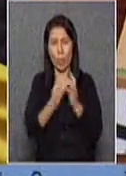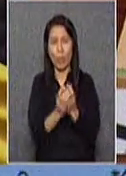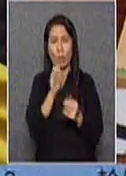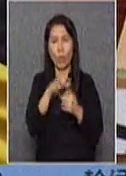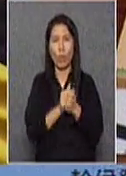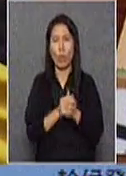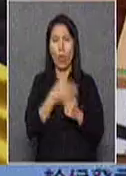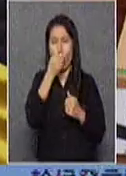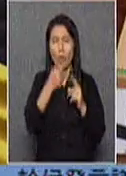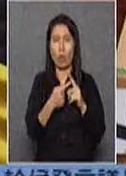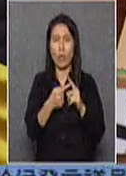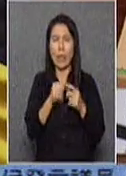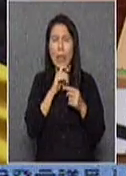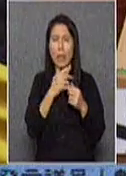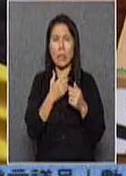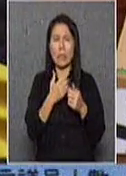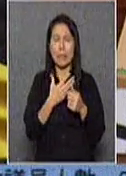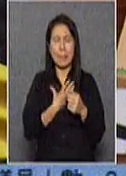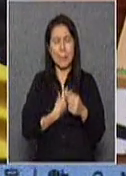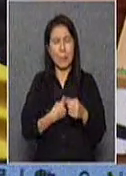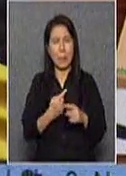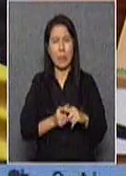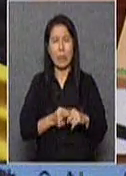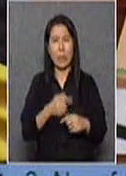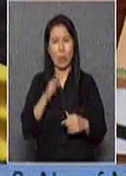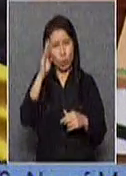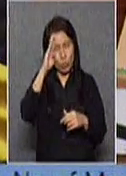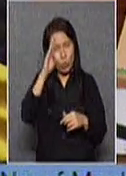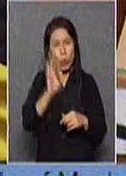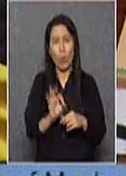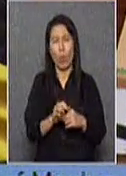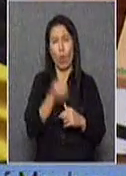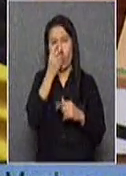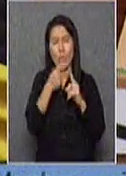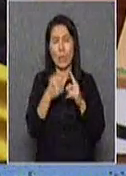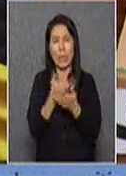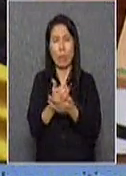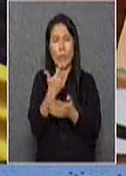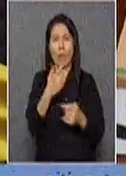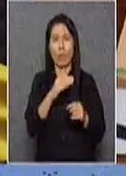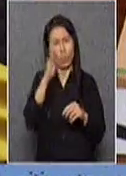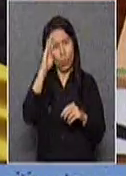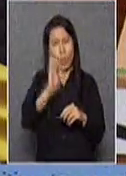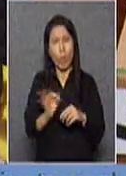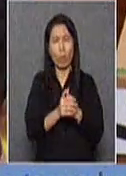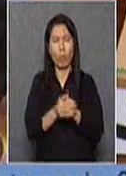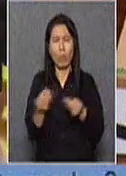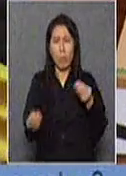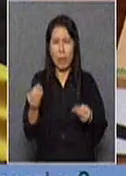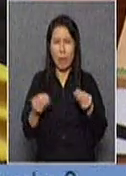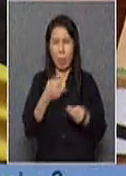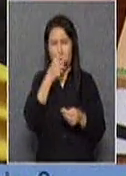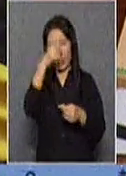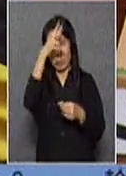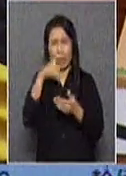港人治嘅慘劇咧，仍然欠一句嘅道歉啊，係嘛？咁你比較即係呢個香港政府嘅軟弱無能咧，